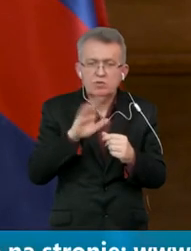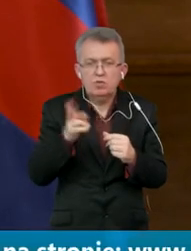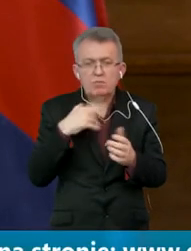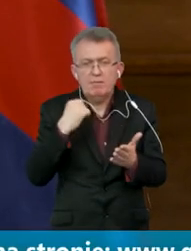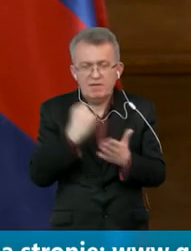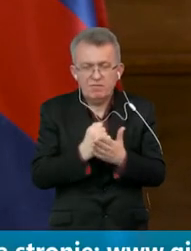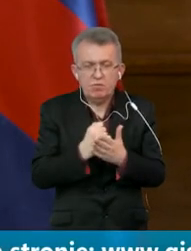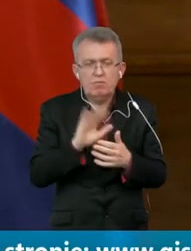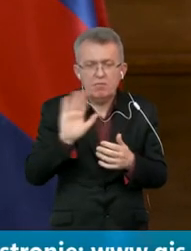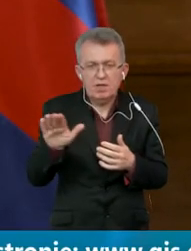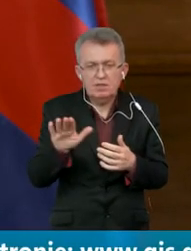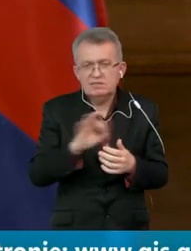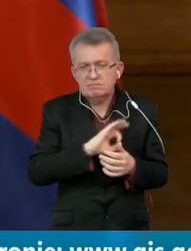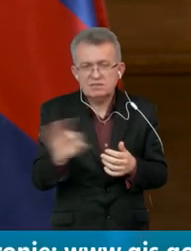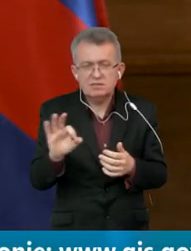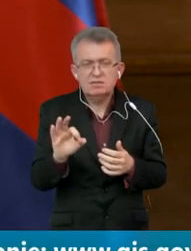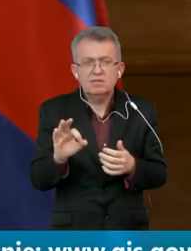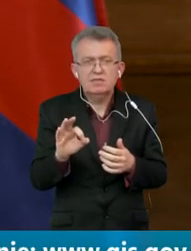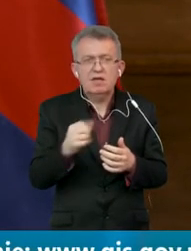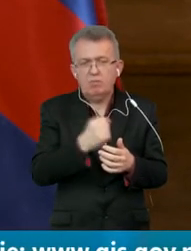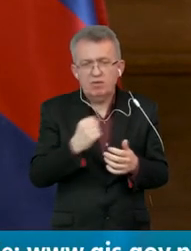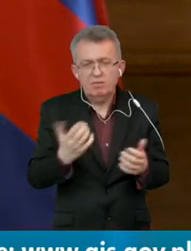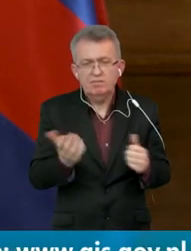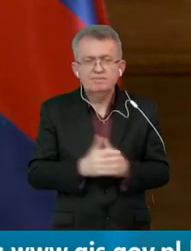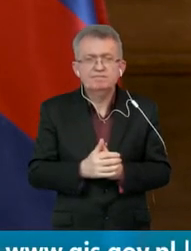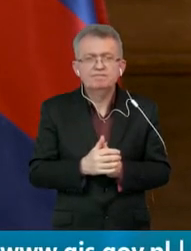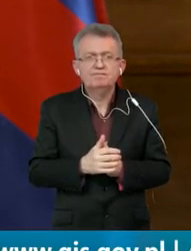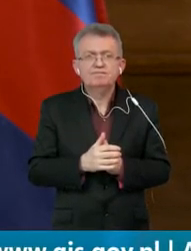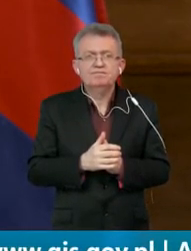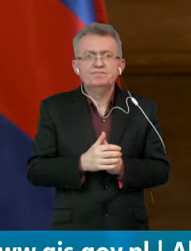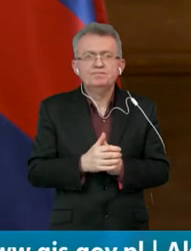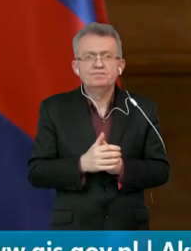tego może korzystać ze specjalnych abonamentów.